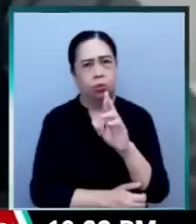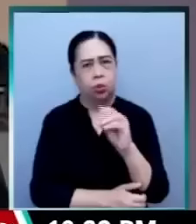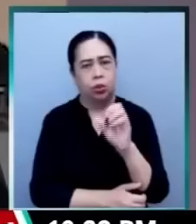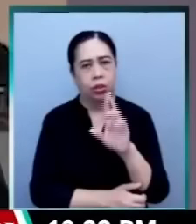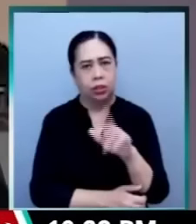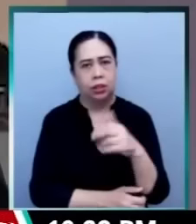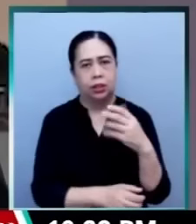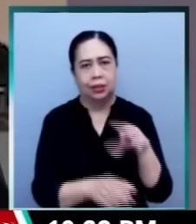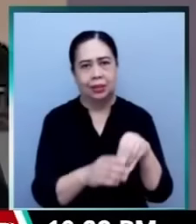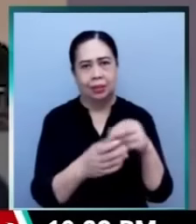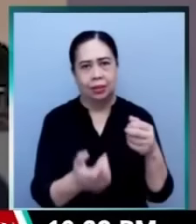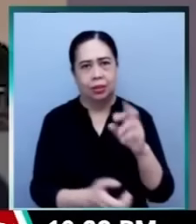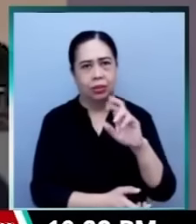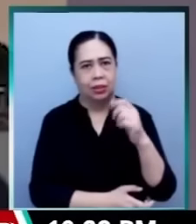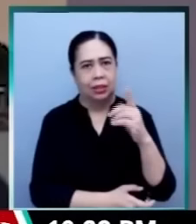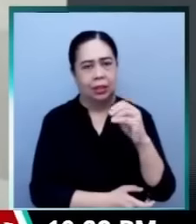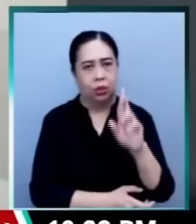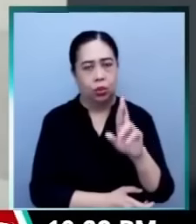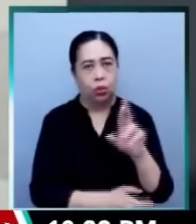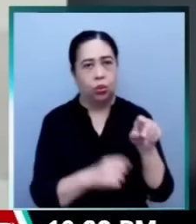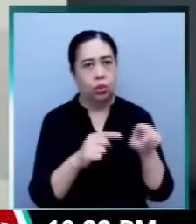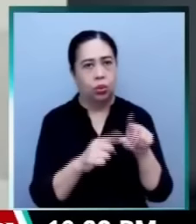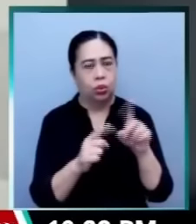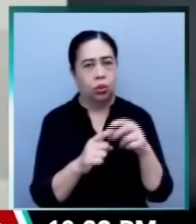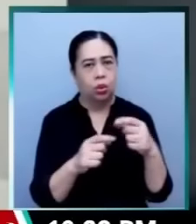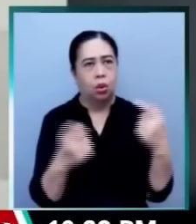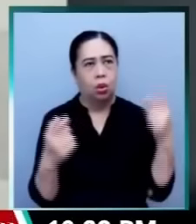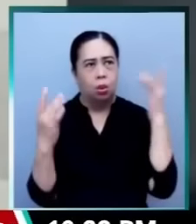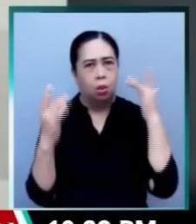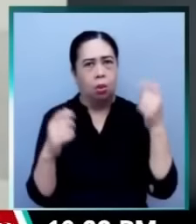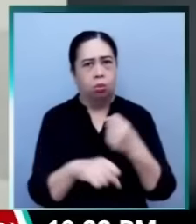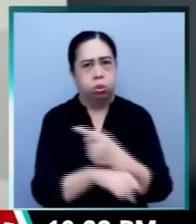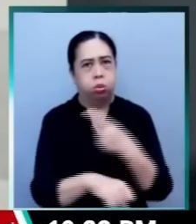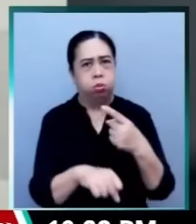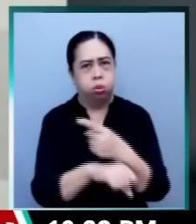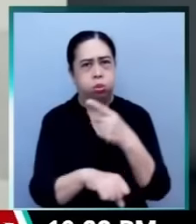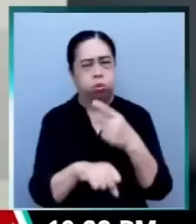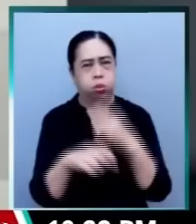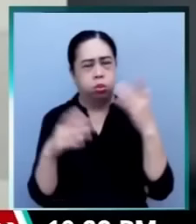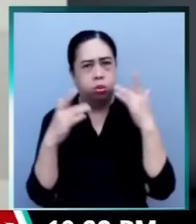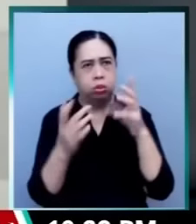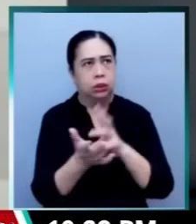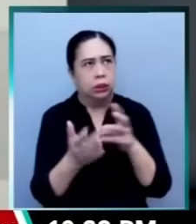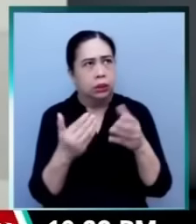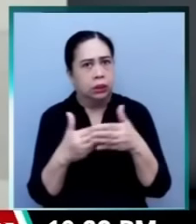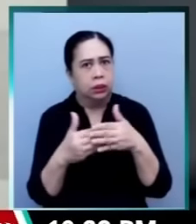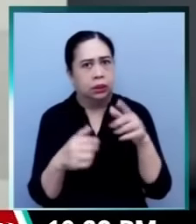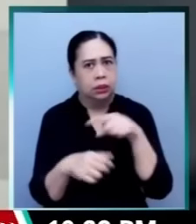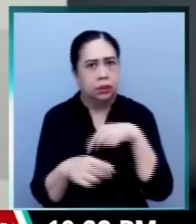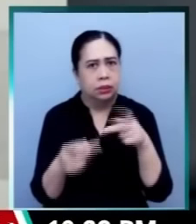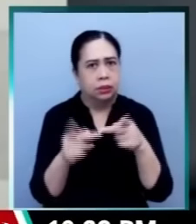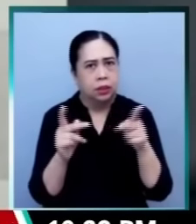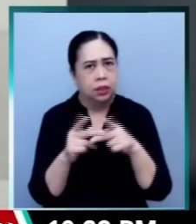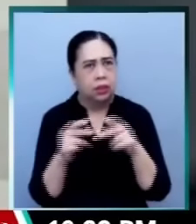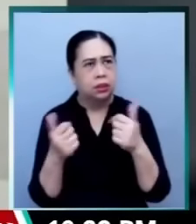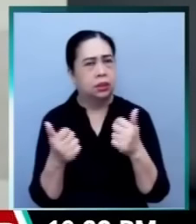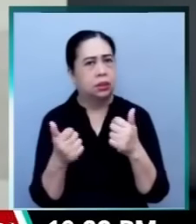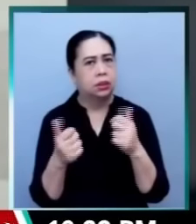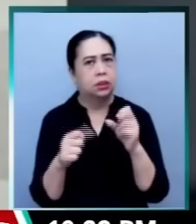na. Yung pag-bombardment na less than 100 meters sa locations namin, which is prompted our